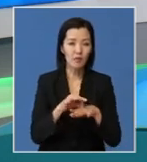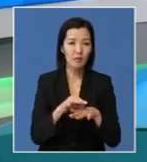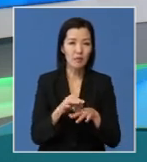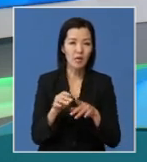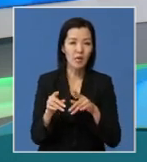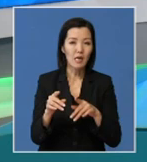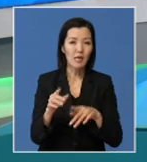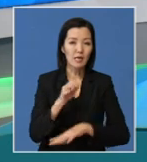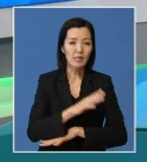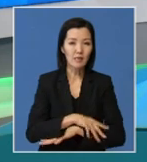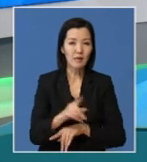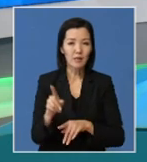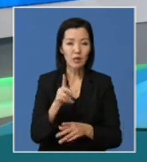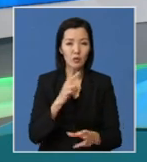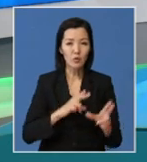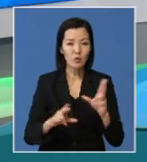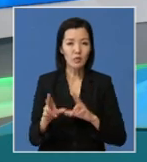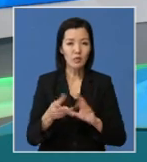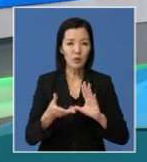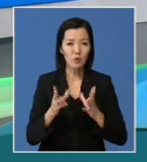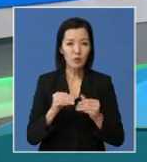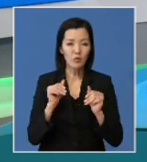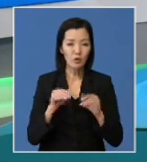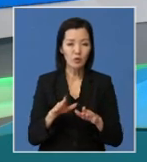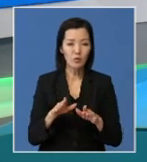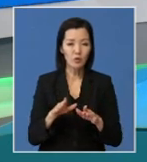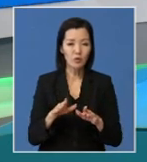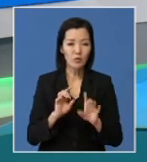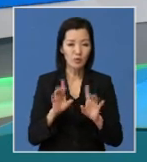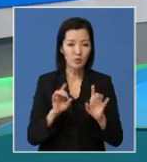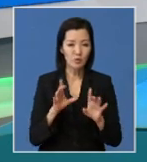бас қосқан студенттерге түйінді тұжырым айтып, шешу жолдарын көрсетіп берді.